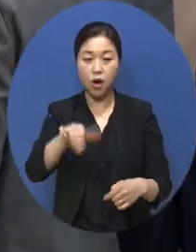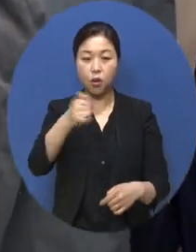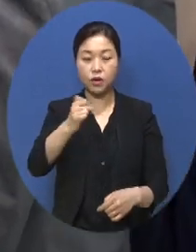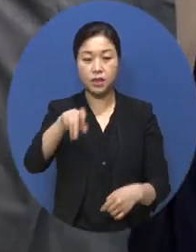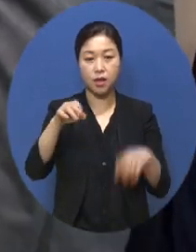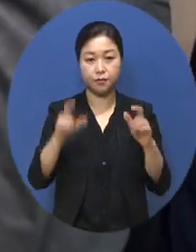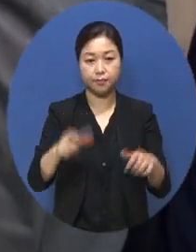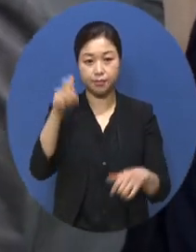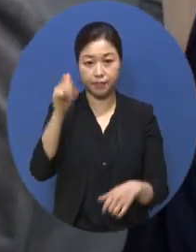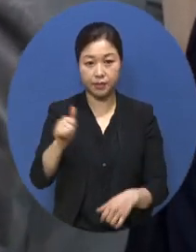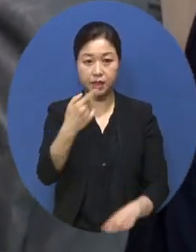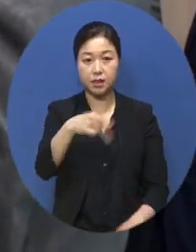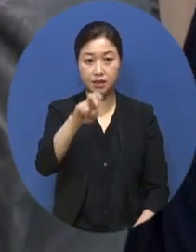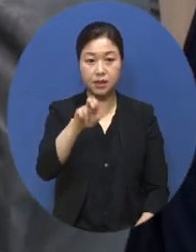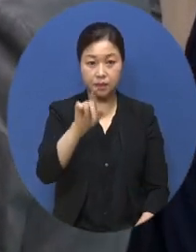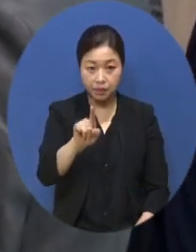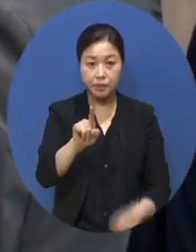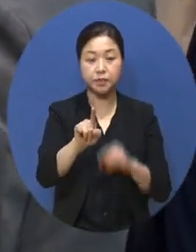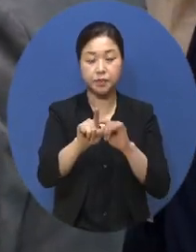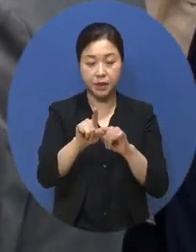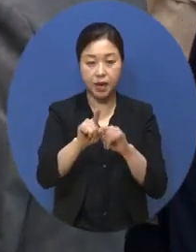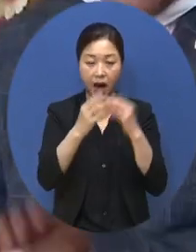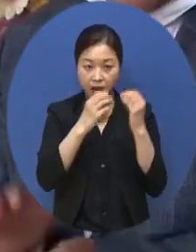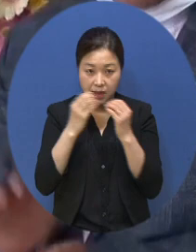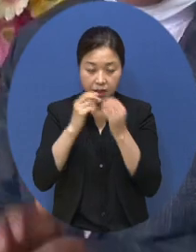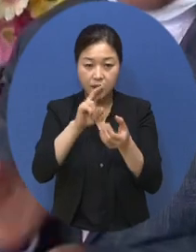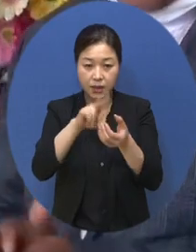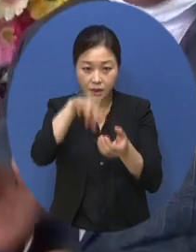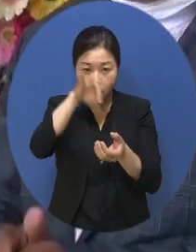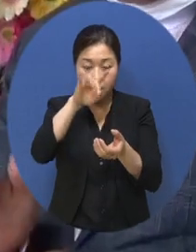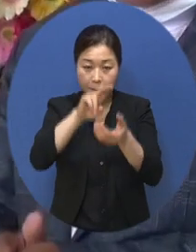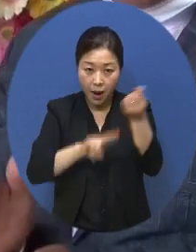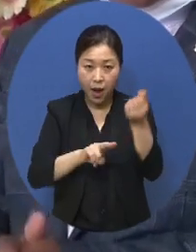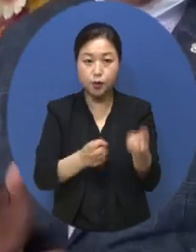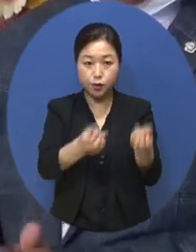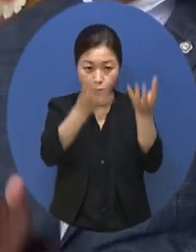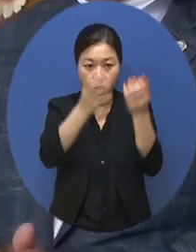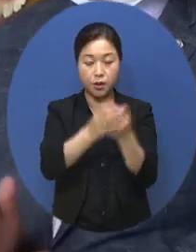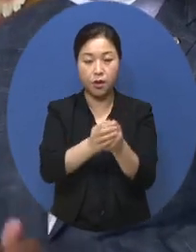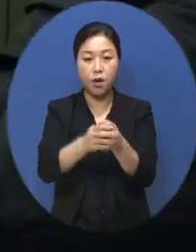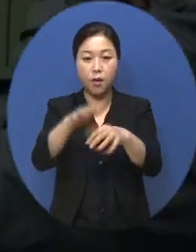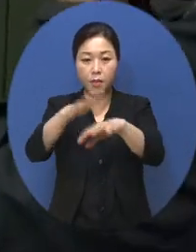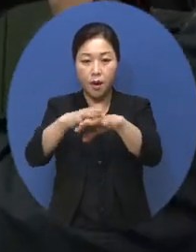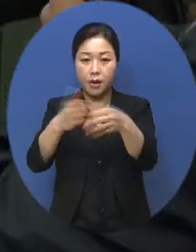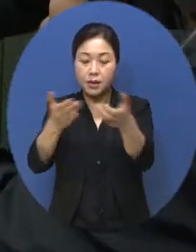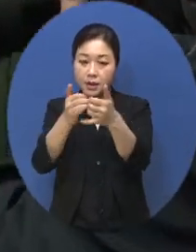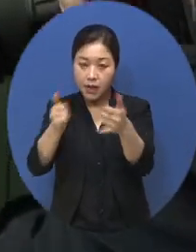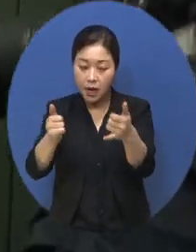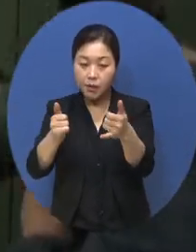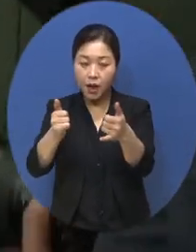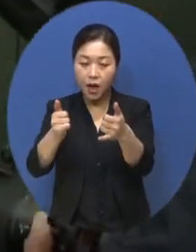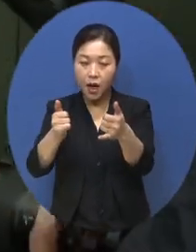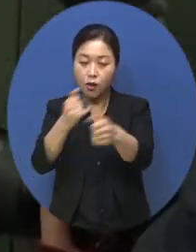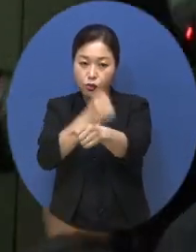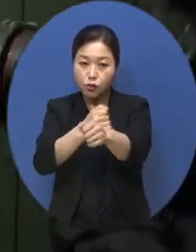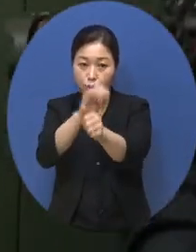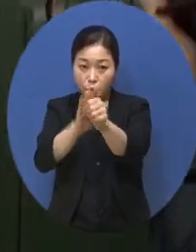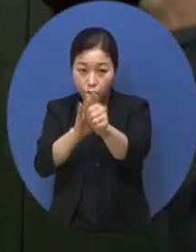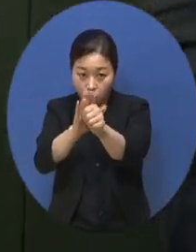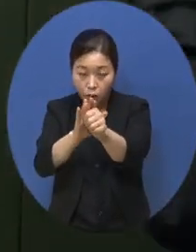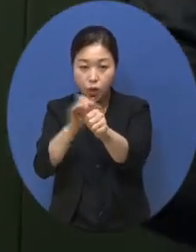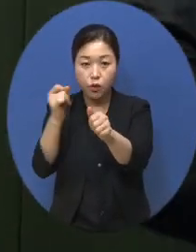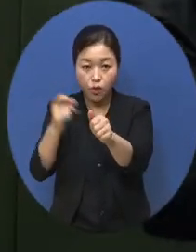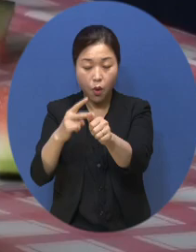고창 황토백이 쥐수박 첫 출하를 축하하고 농업인들의 노고를 격려하며 농업인들의 의견 수렴을 통한 농업 발전